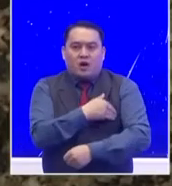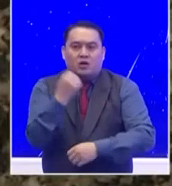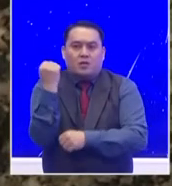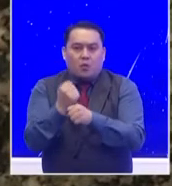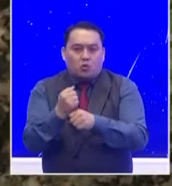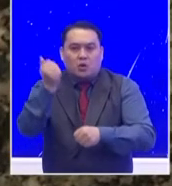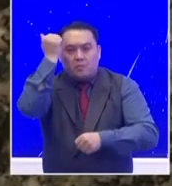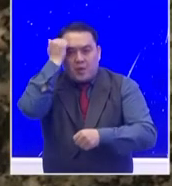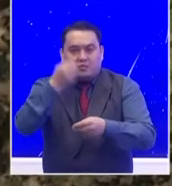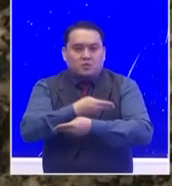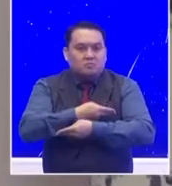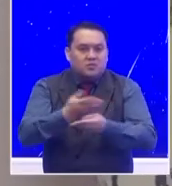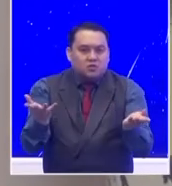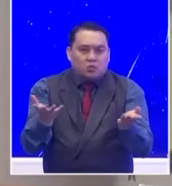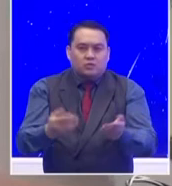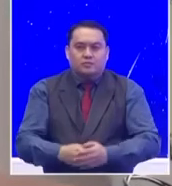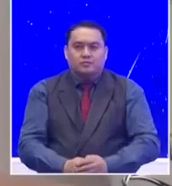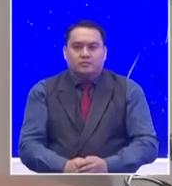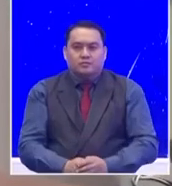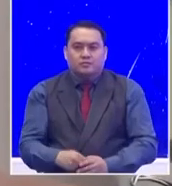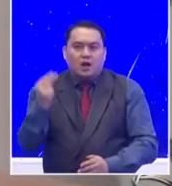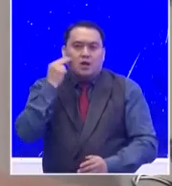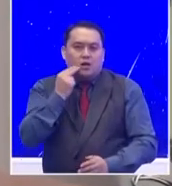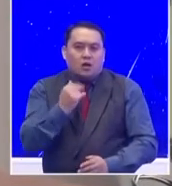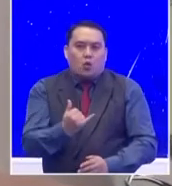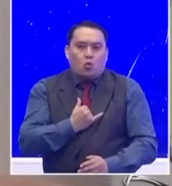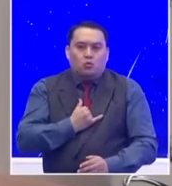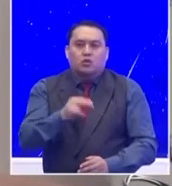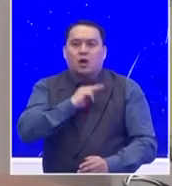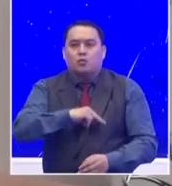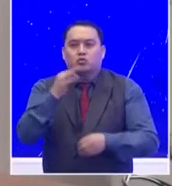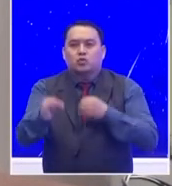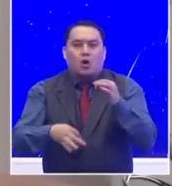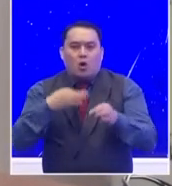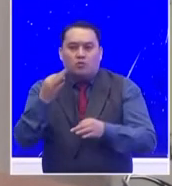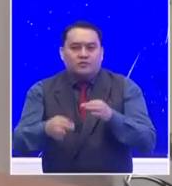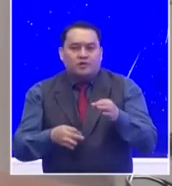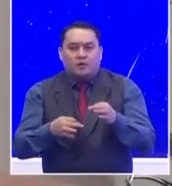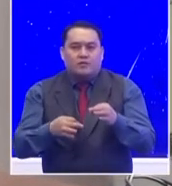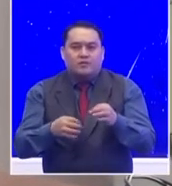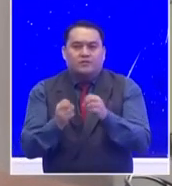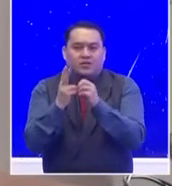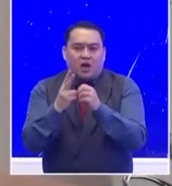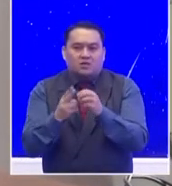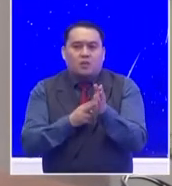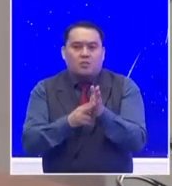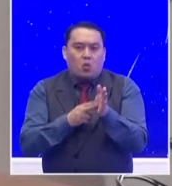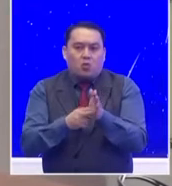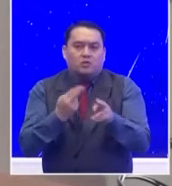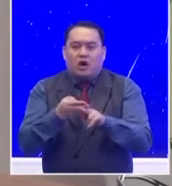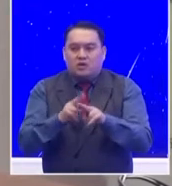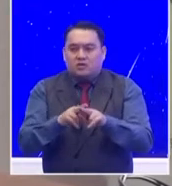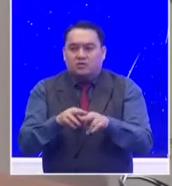Имеются памятки предосторожности. В Китае у нас работа круглосуточная, в сутки прибывает до 12 поездов. На эти